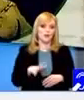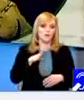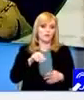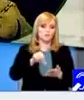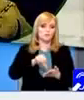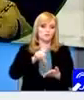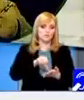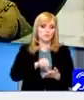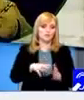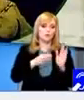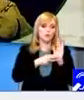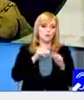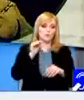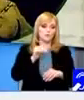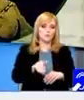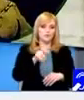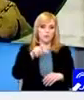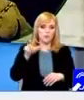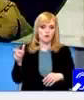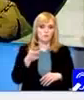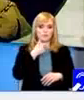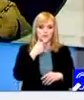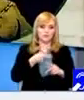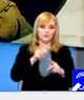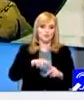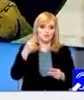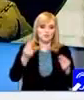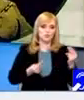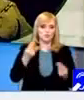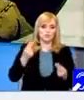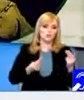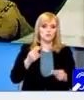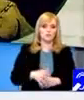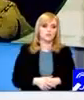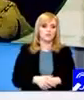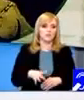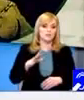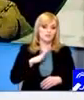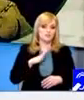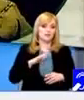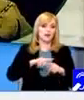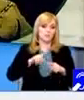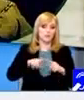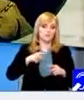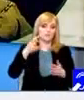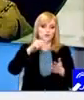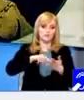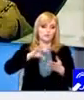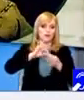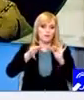cu 26-25. Tricolorele au revenit pe locul întâi în grupă și sunt aproape de calificarea la campionatul